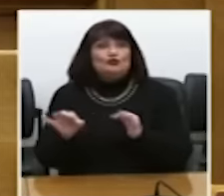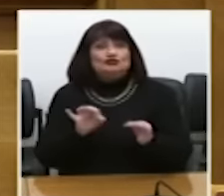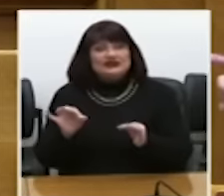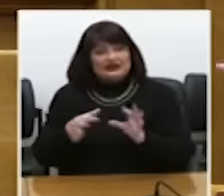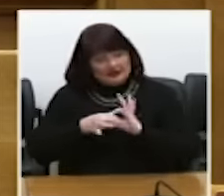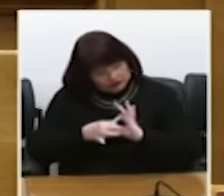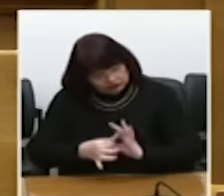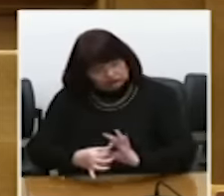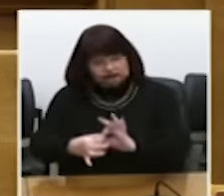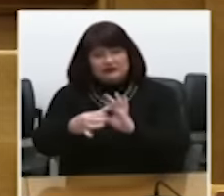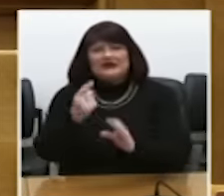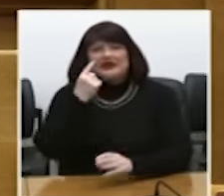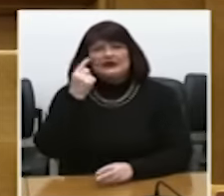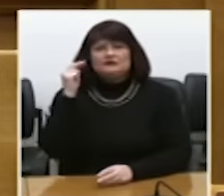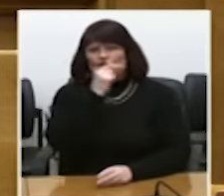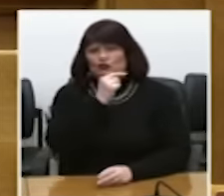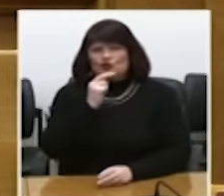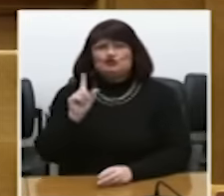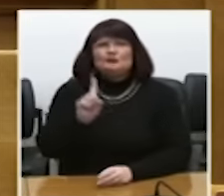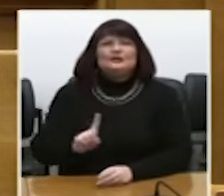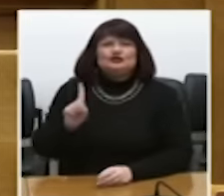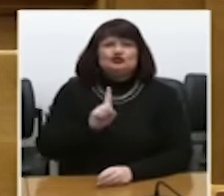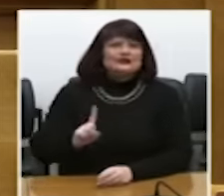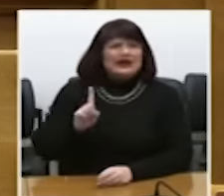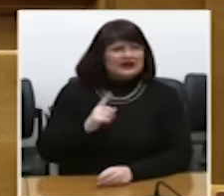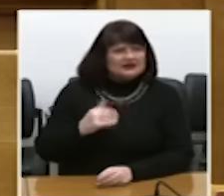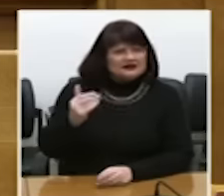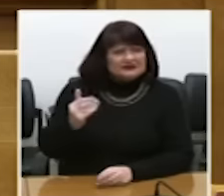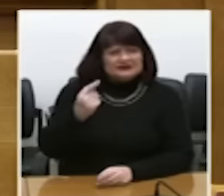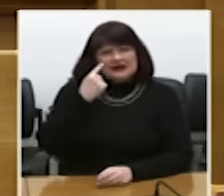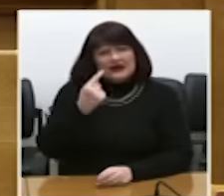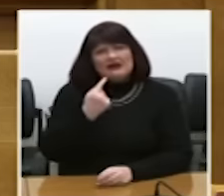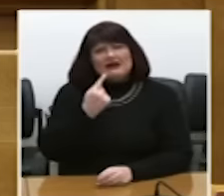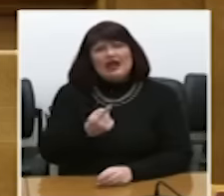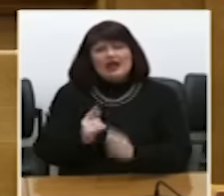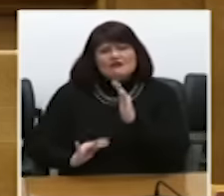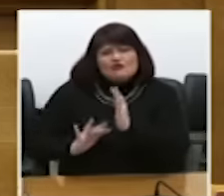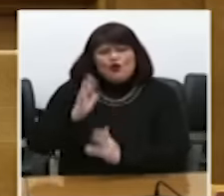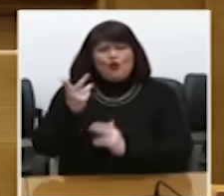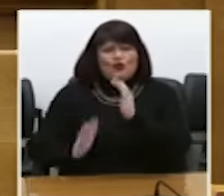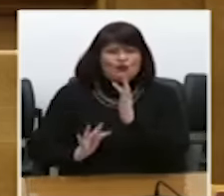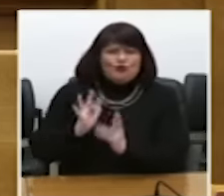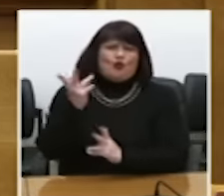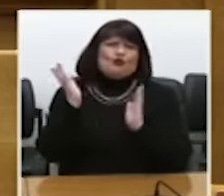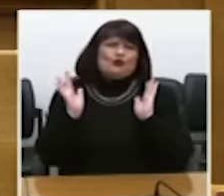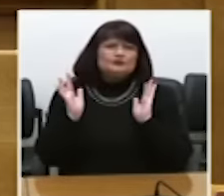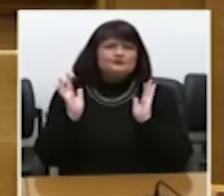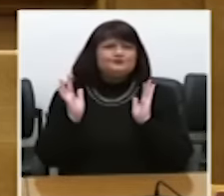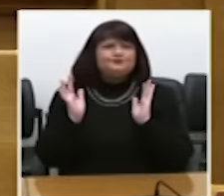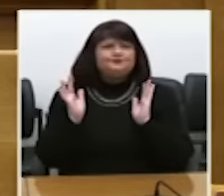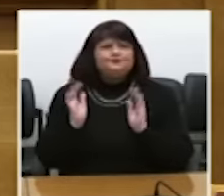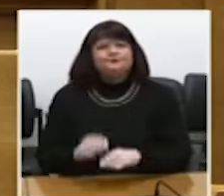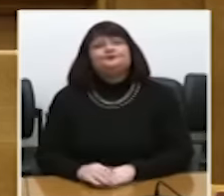που ο κύριος Μητσοτάκης εμφανίζει ως μέγιστη πρόοδο μάλιστα. Πάμε τώρα